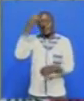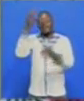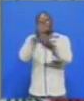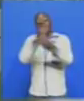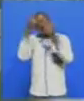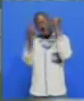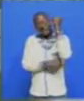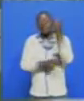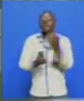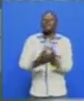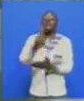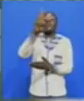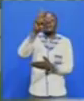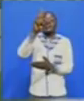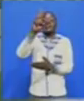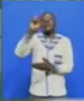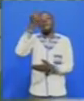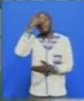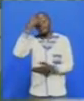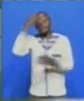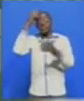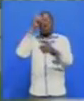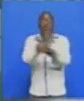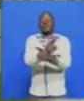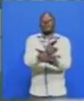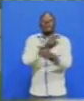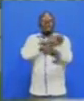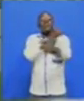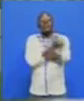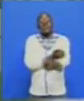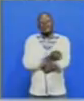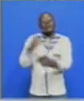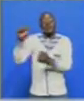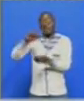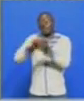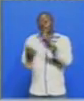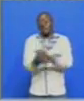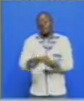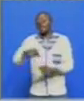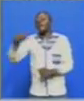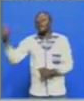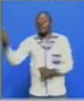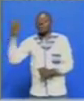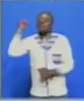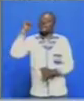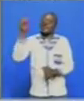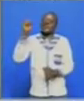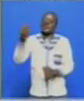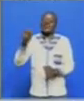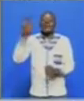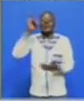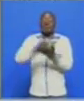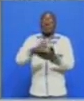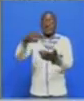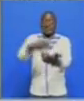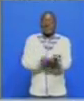utiles. » Un État justement dont l'autorité est également malmenée ailleurs, en témoigne, je cite, ce nouveau pied de